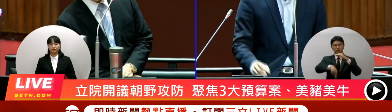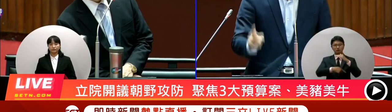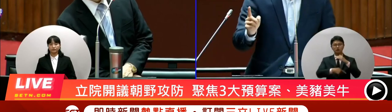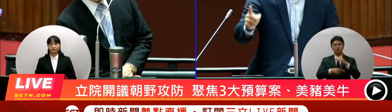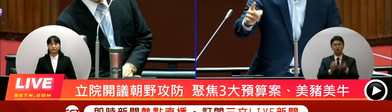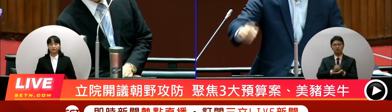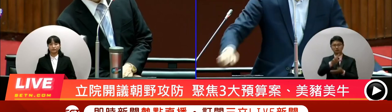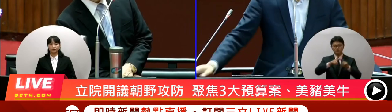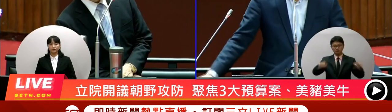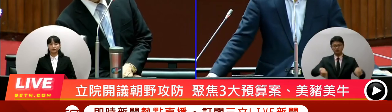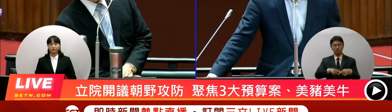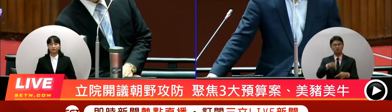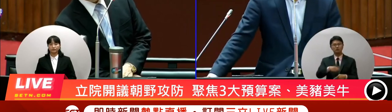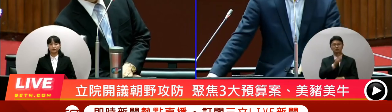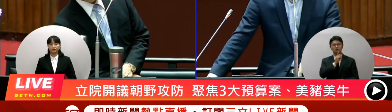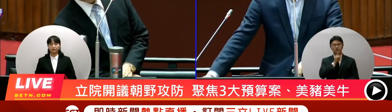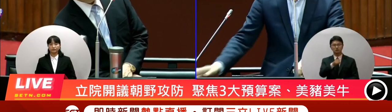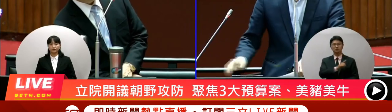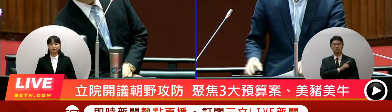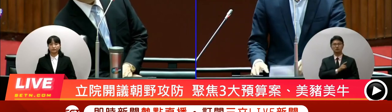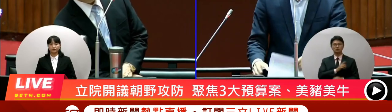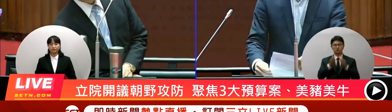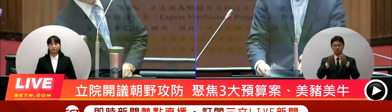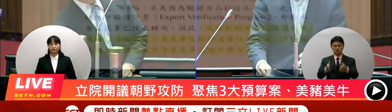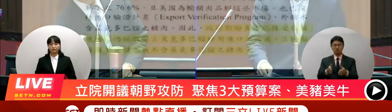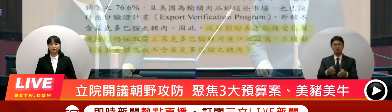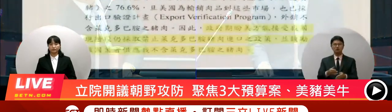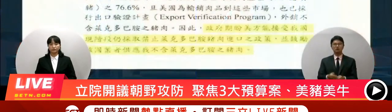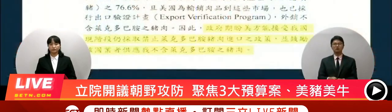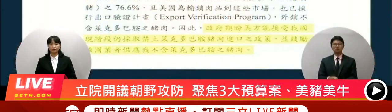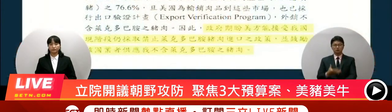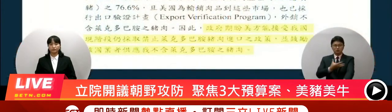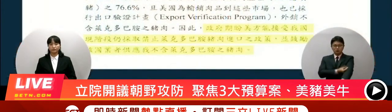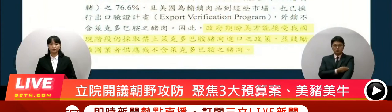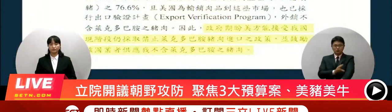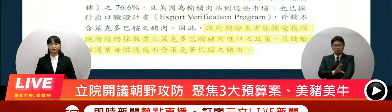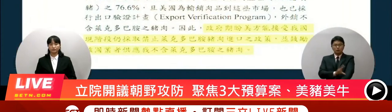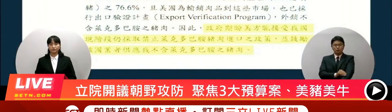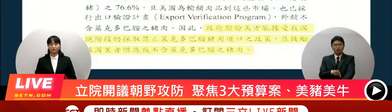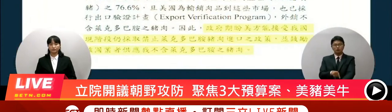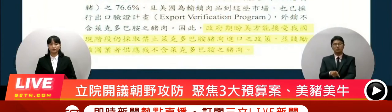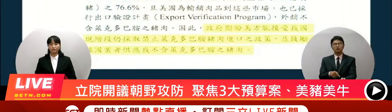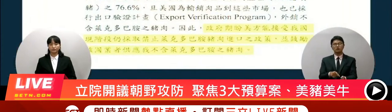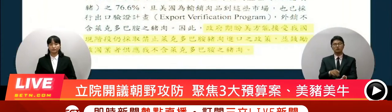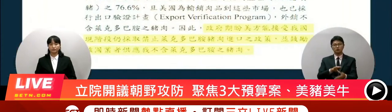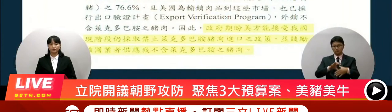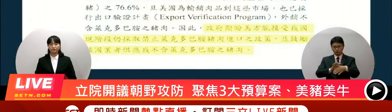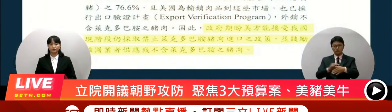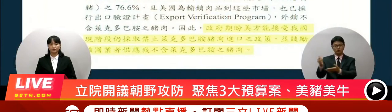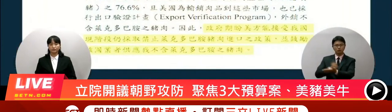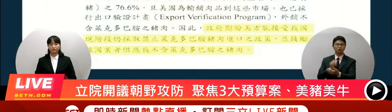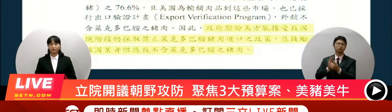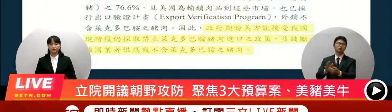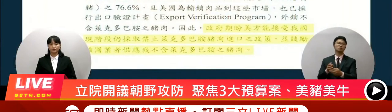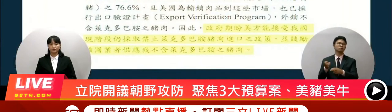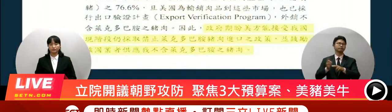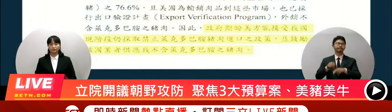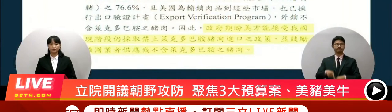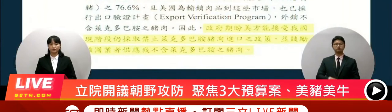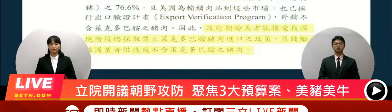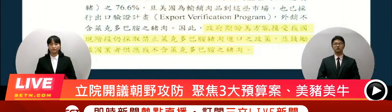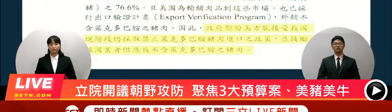不只说你们仍然反对含有瘦精肉品进口，你们甚至讲出期